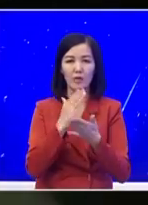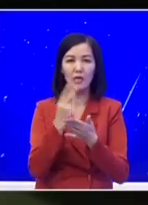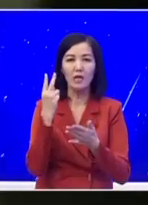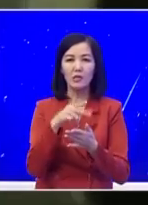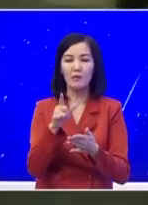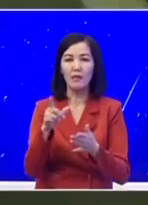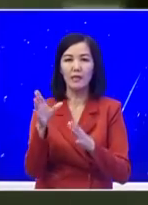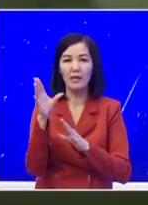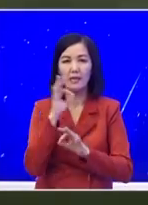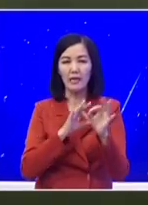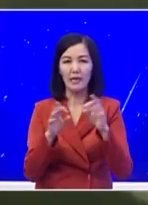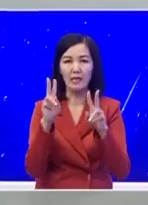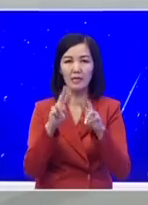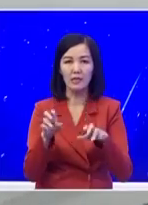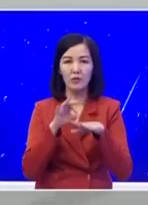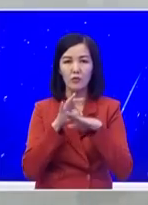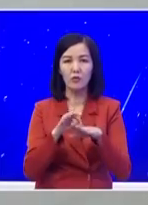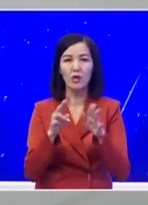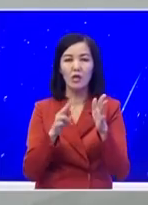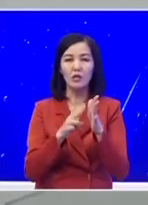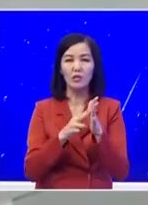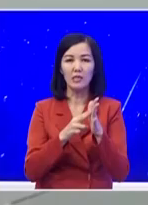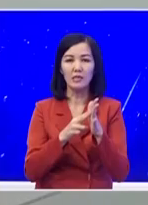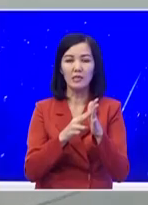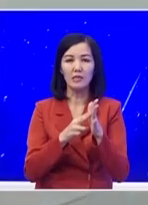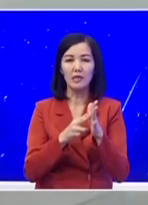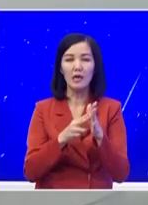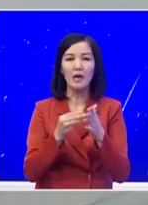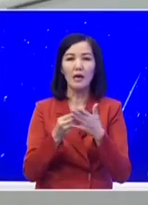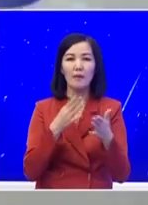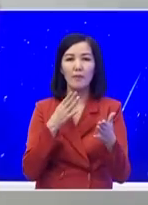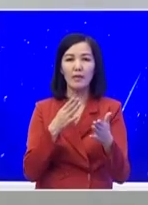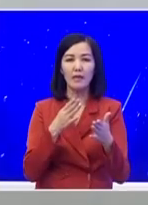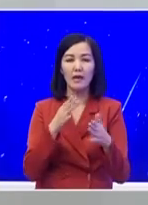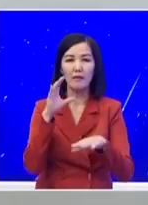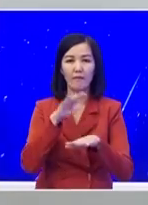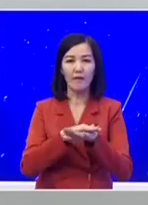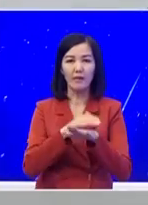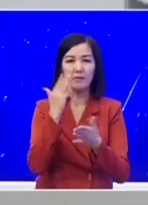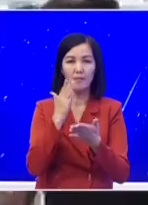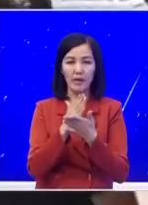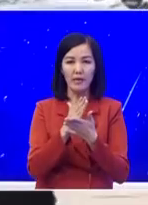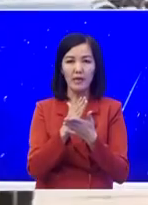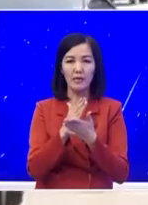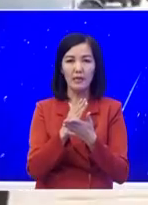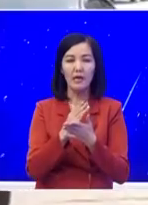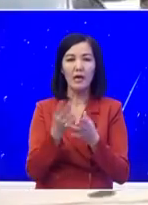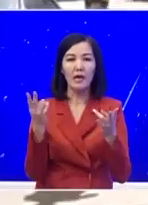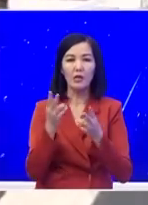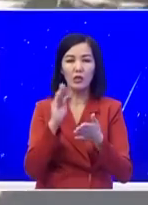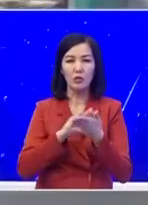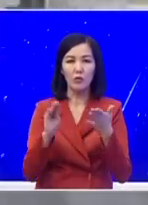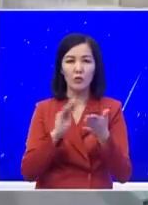аса дәріханаға тексеру жүргізген. Оның жетеуінде бағаны негізсіз көтерген анықталған. Осыған сәйкес тиісті